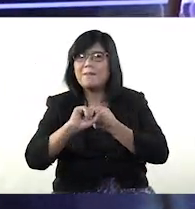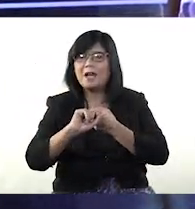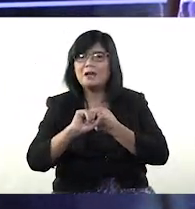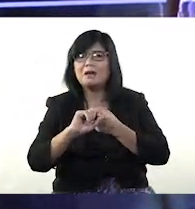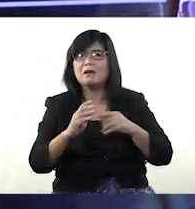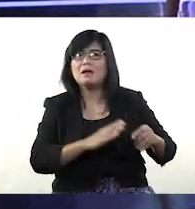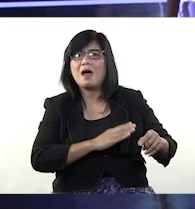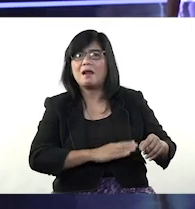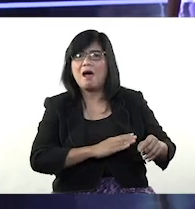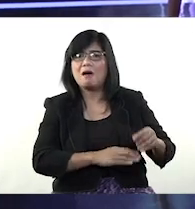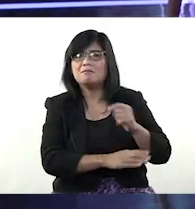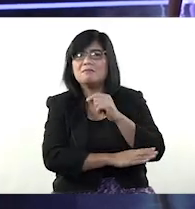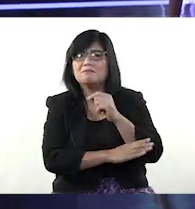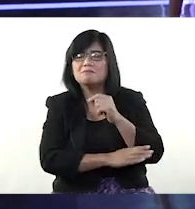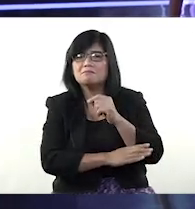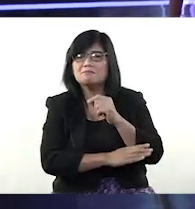now